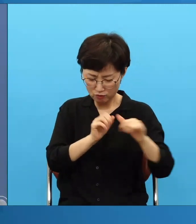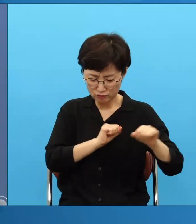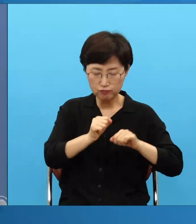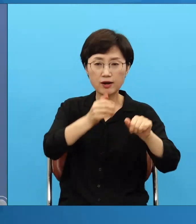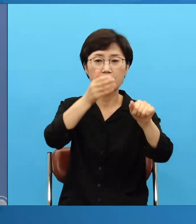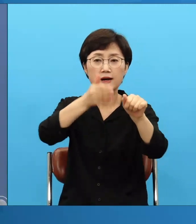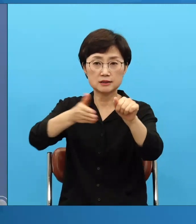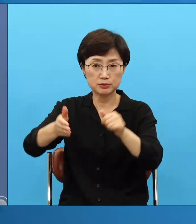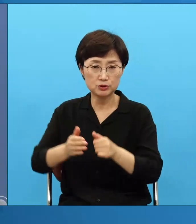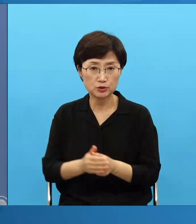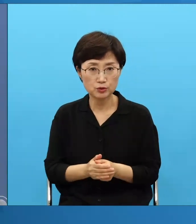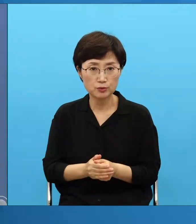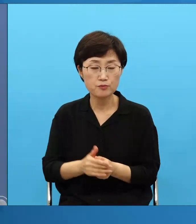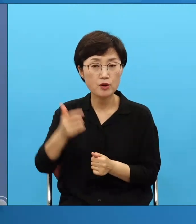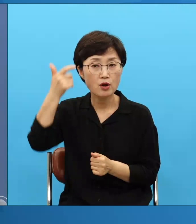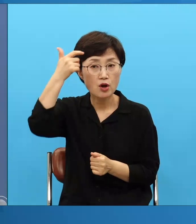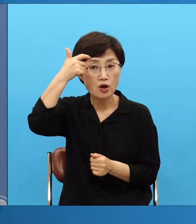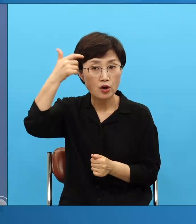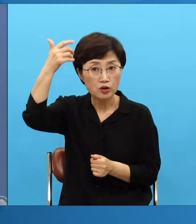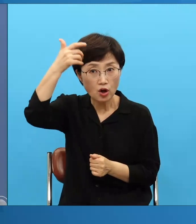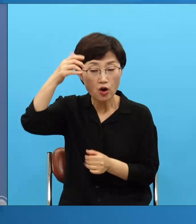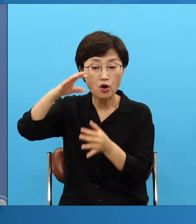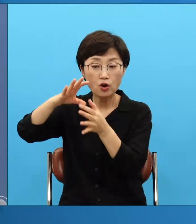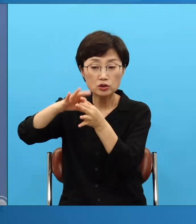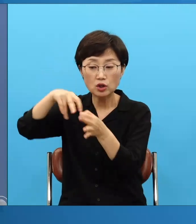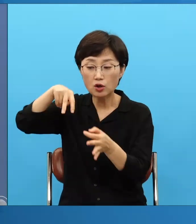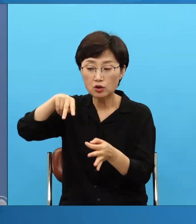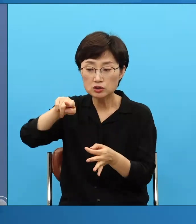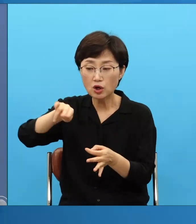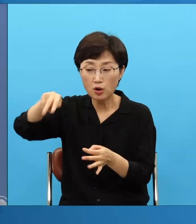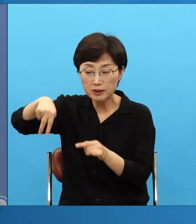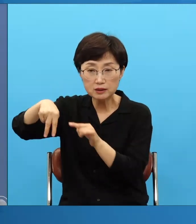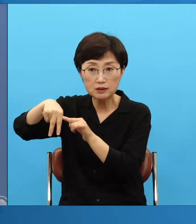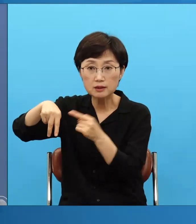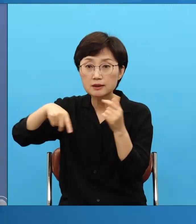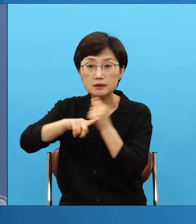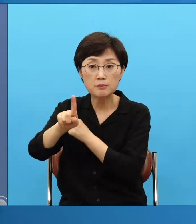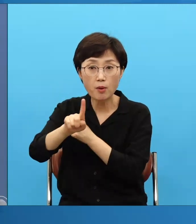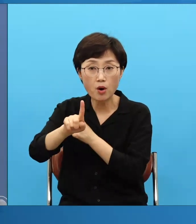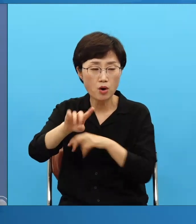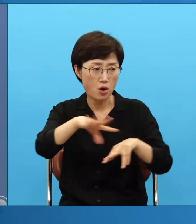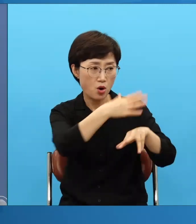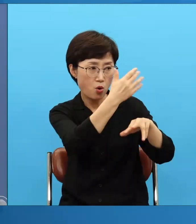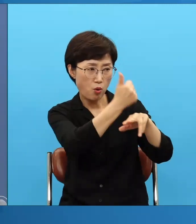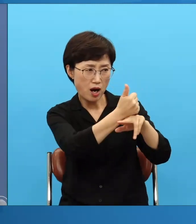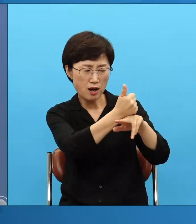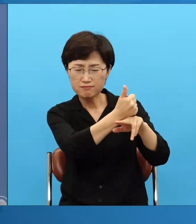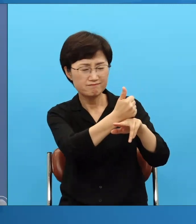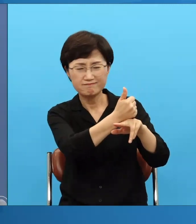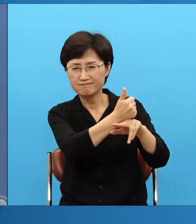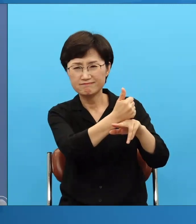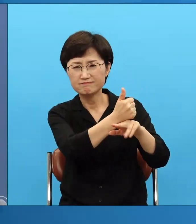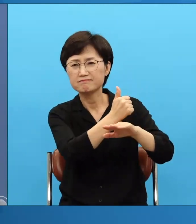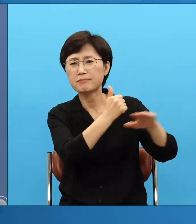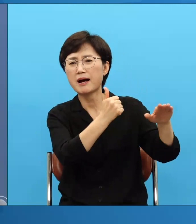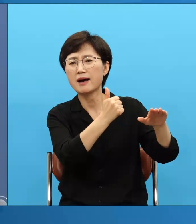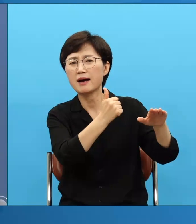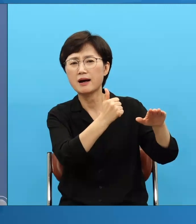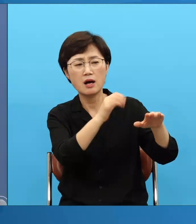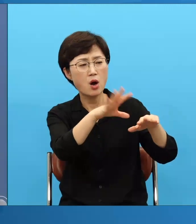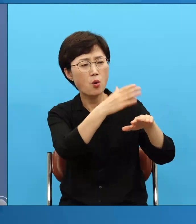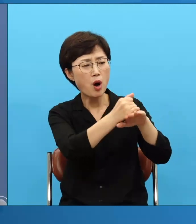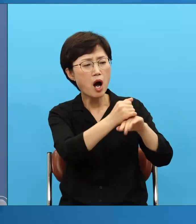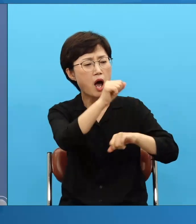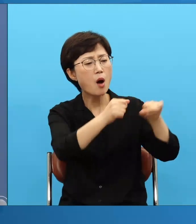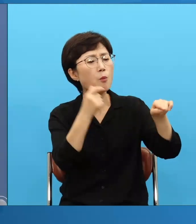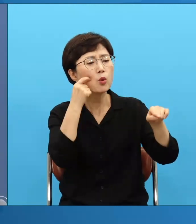and save them with 영적 prayer. 서밋 증인 이 말은요 왕이 할 수 없는 겁니다. 서밋은 왕보고 하는 말이에요. And this, 서밋. to be the witness of the